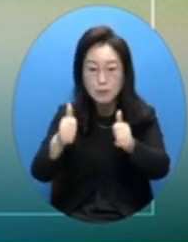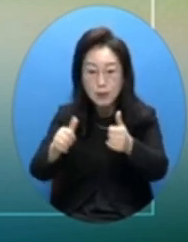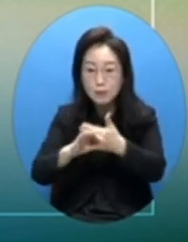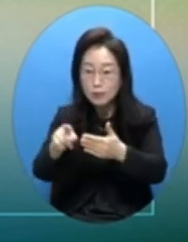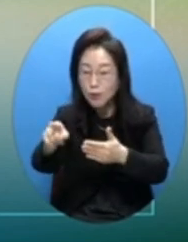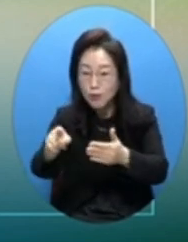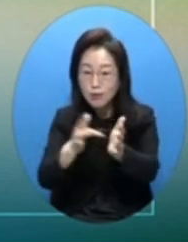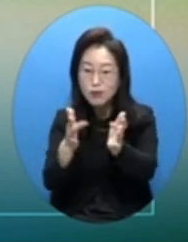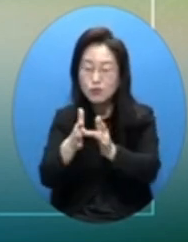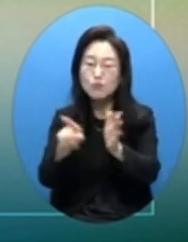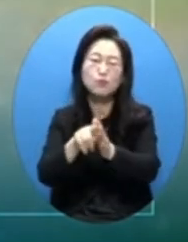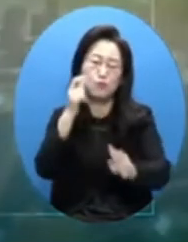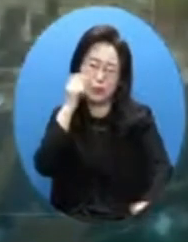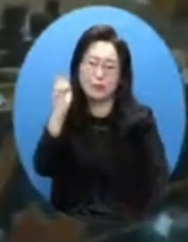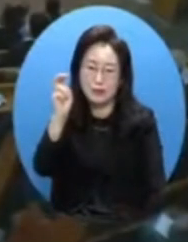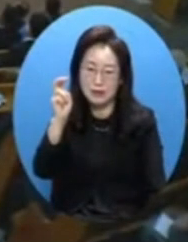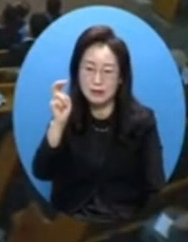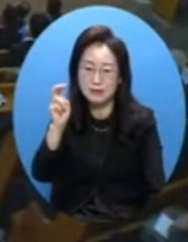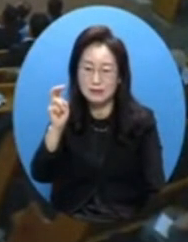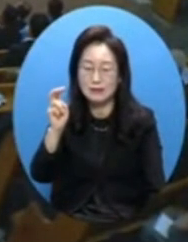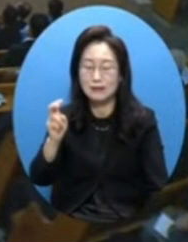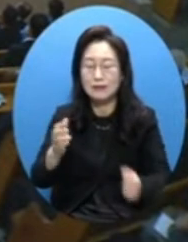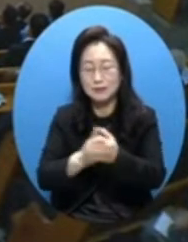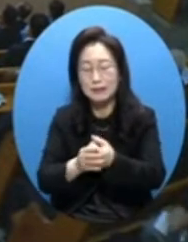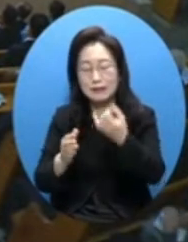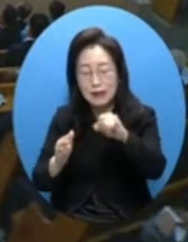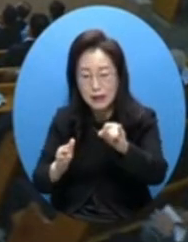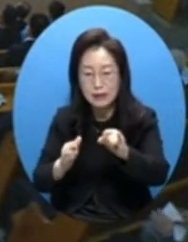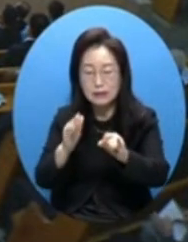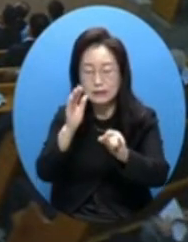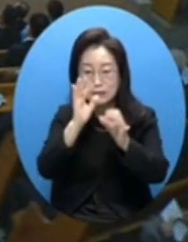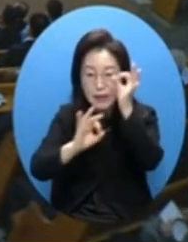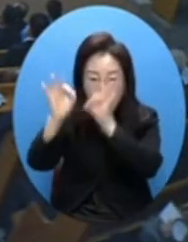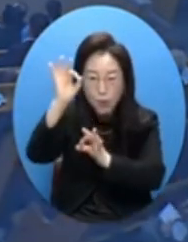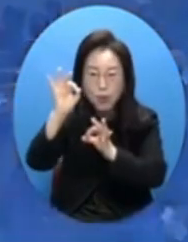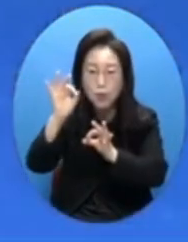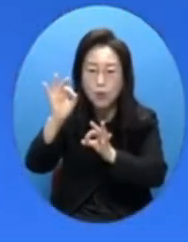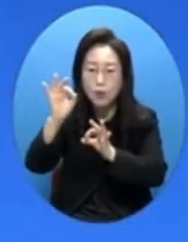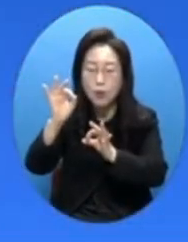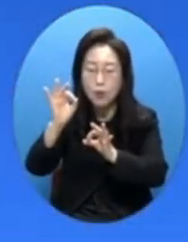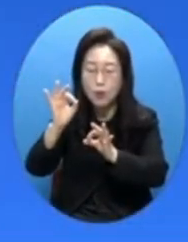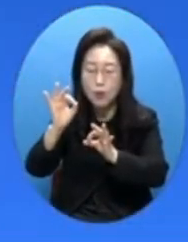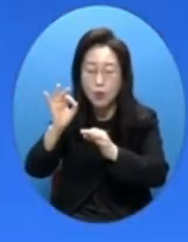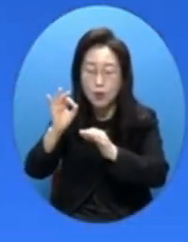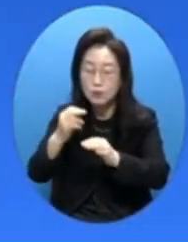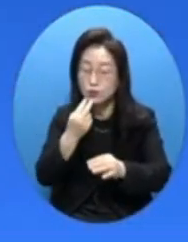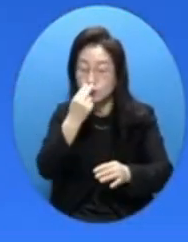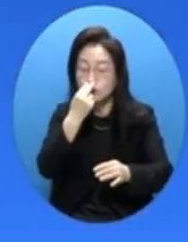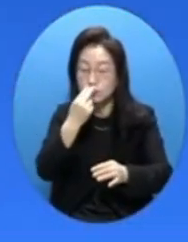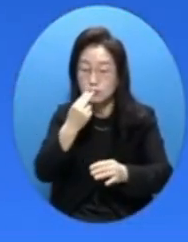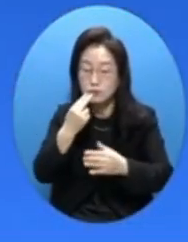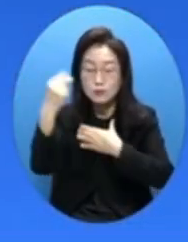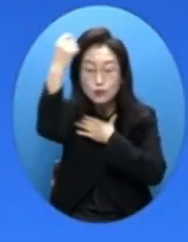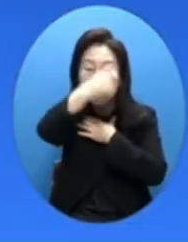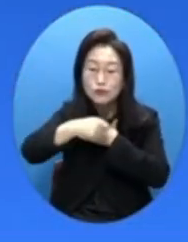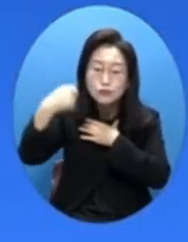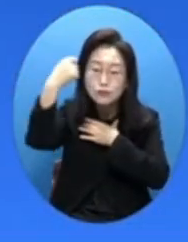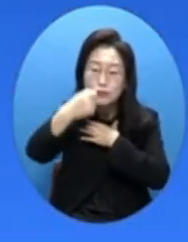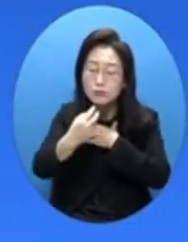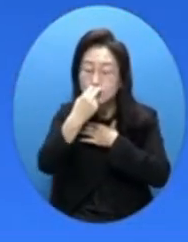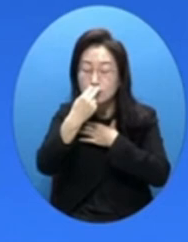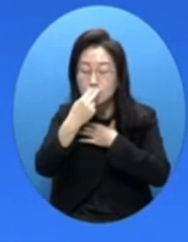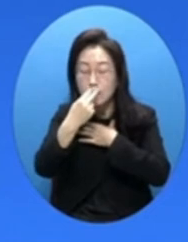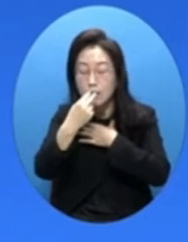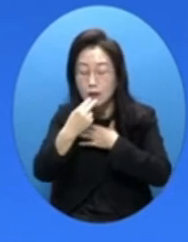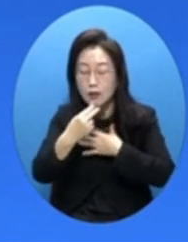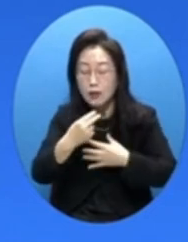같았어요. 그래서 이 딸이 그렇게 의료사고로 목에 탯줄이 감겨갖고 숨이 막혀서 이 뇌성마비